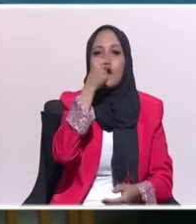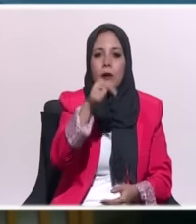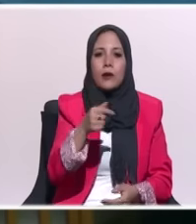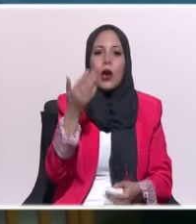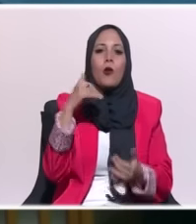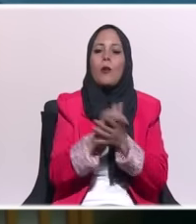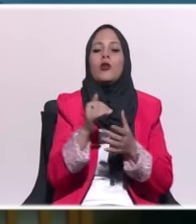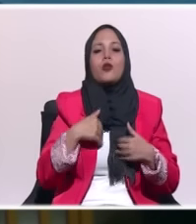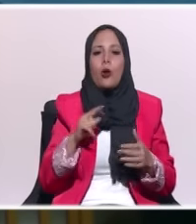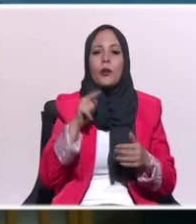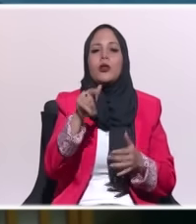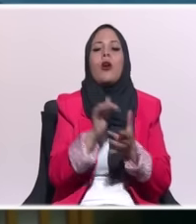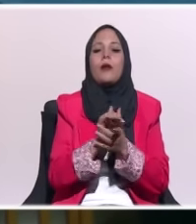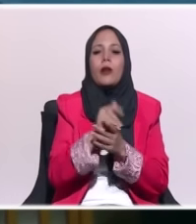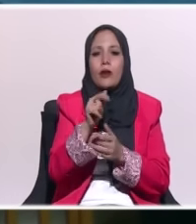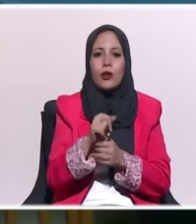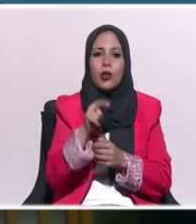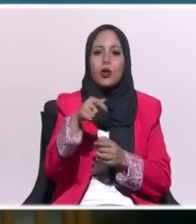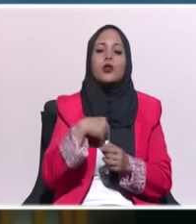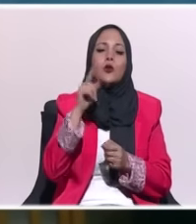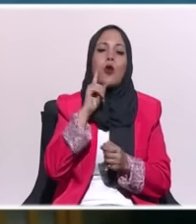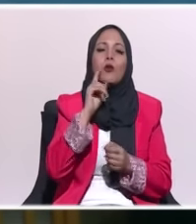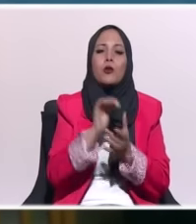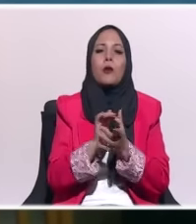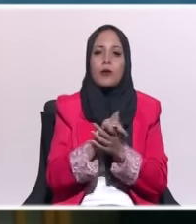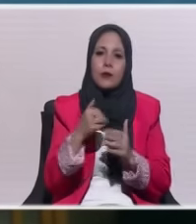هي صاحبتي. هي صاحبتي. هي امي وصاحبتي.